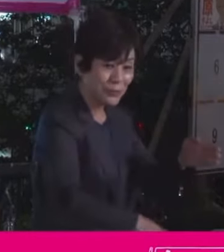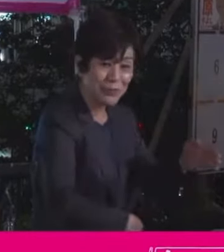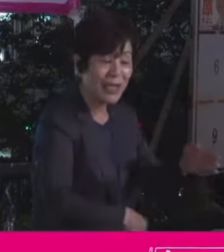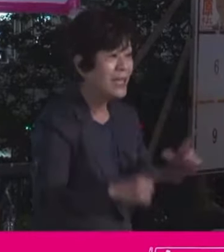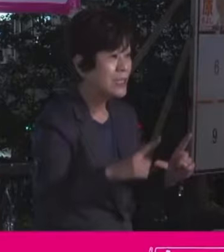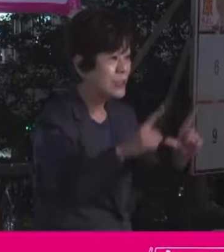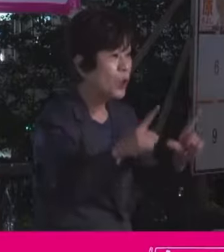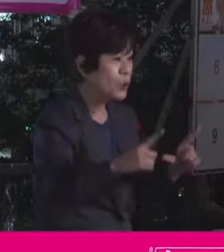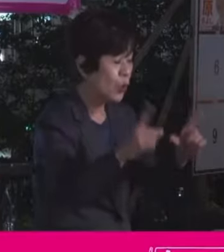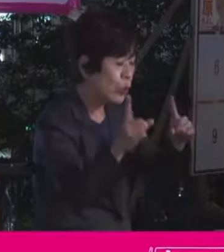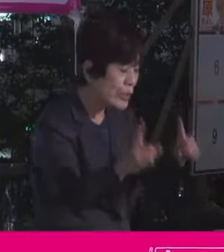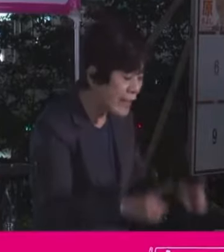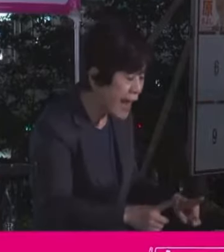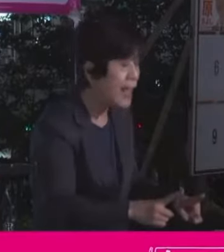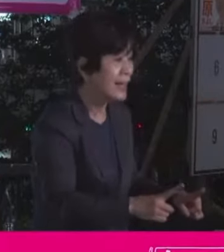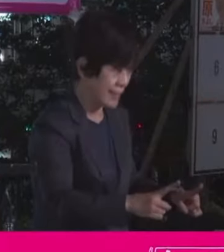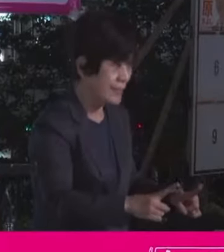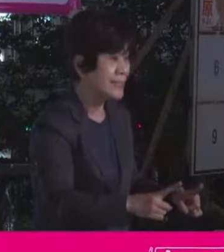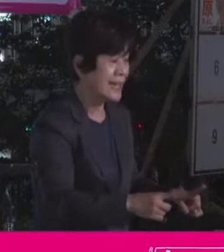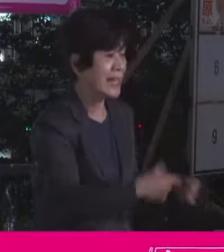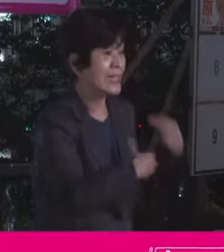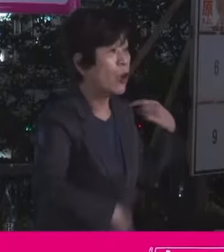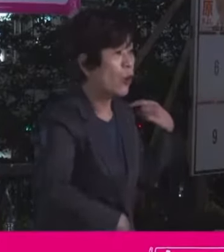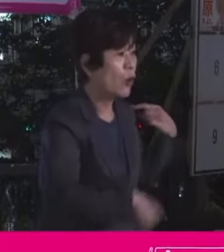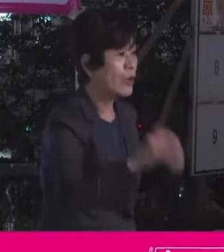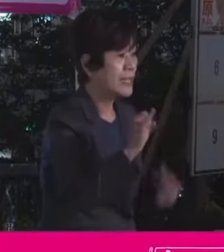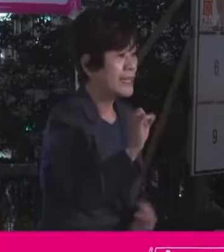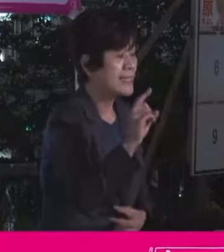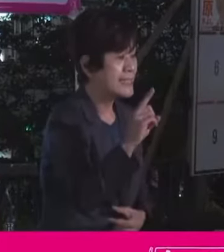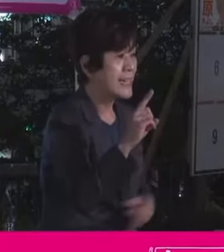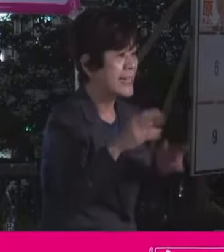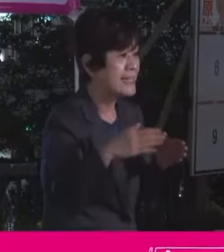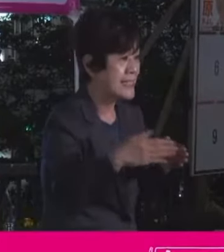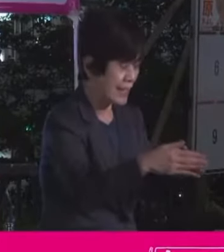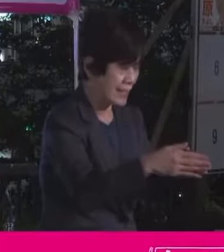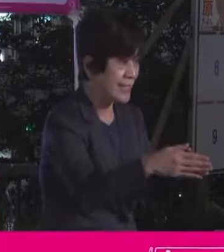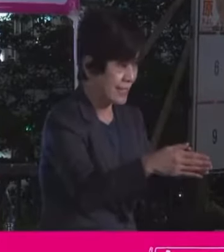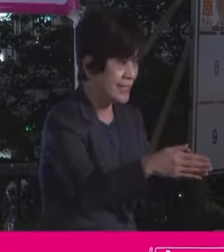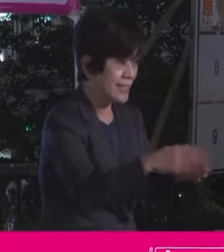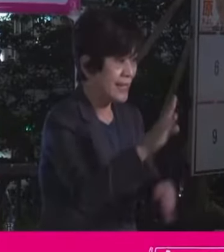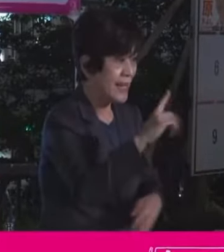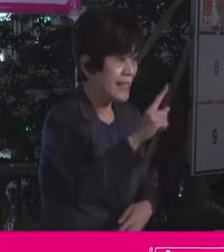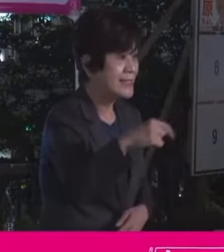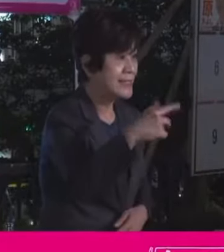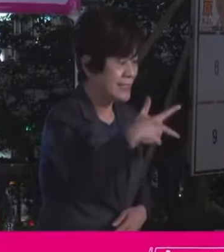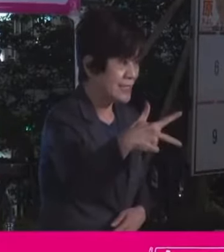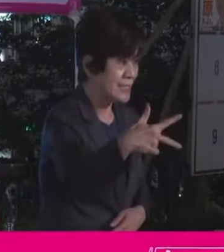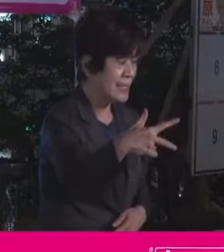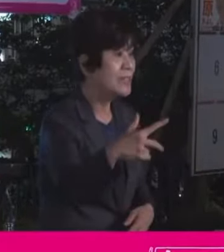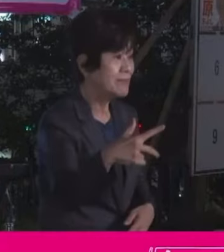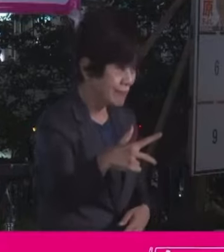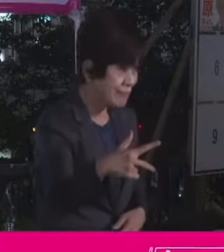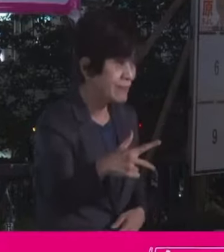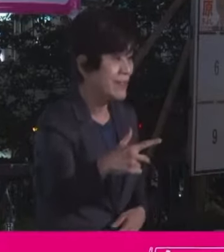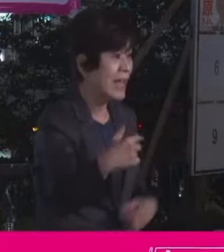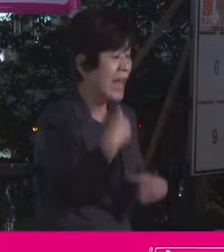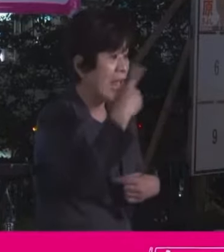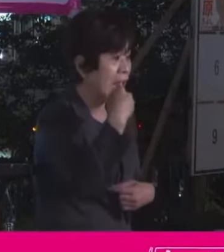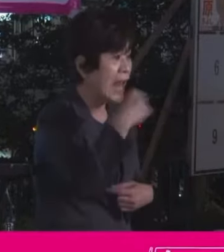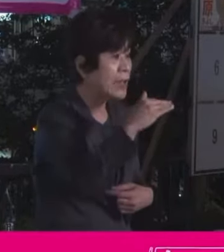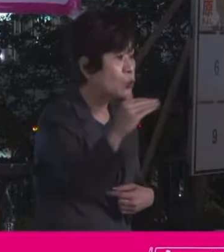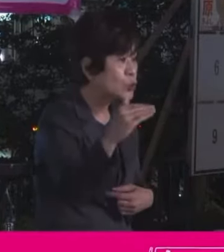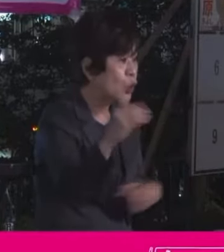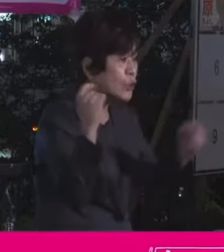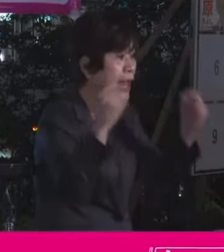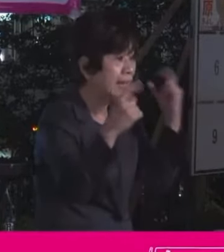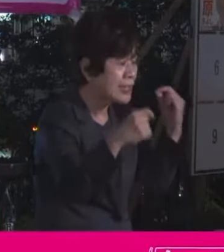ブロックから立候補してくれています伊勢崎健二と申します。東京外国大学の大学院名誉教授、何よりも日本